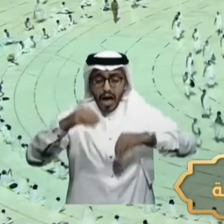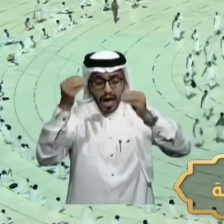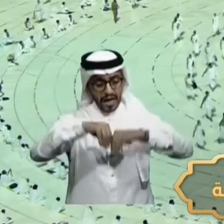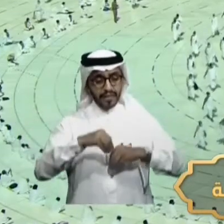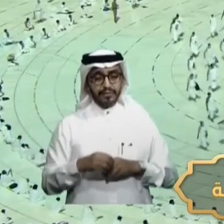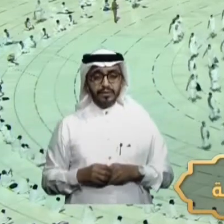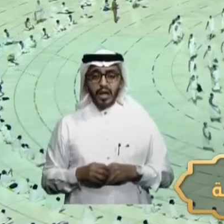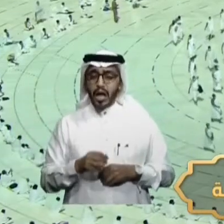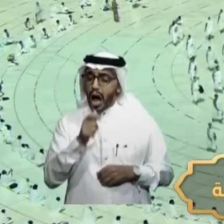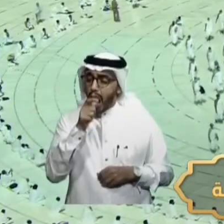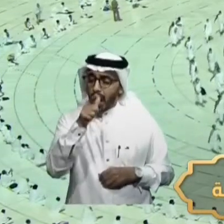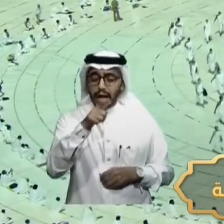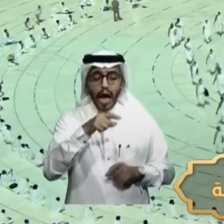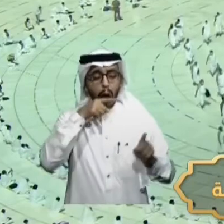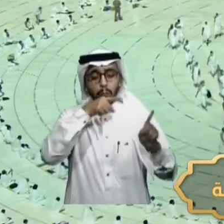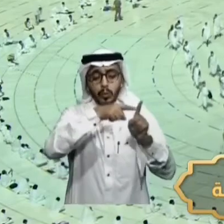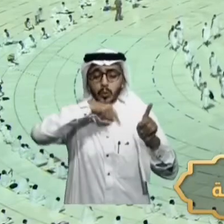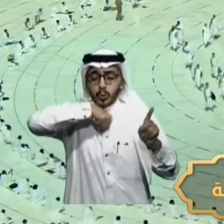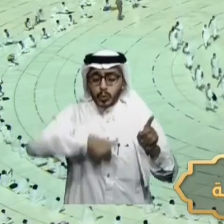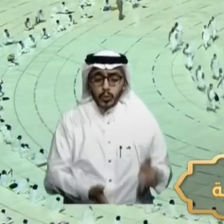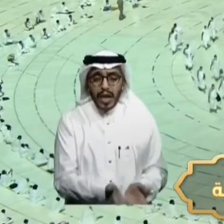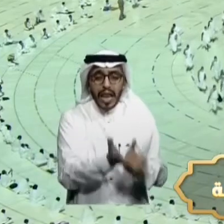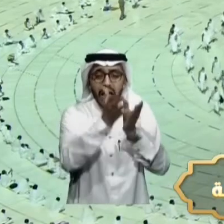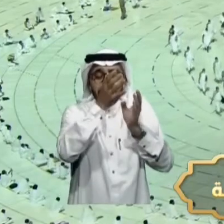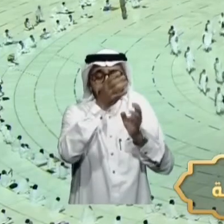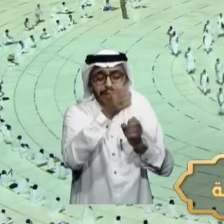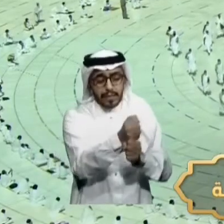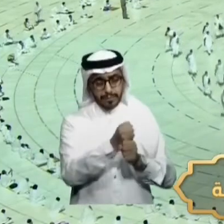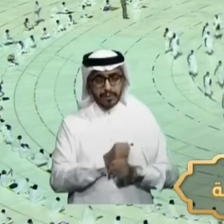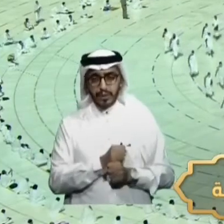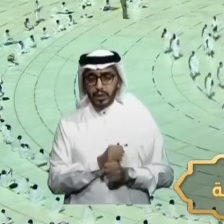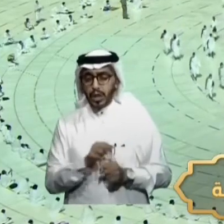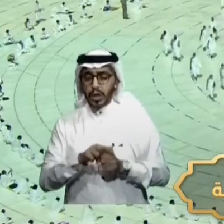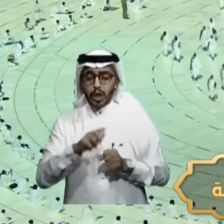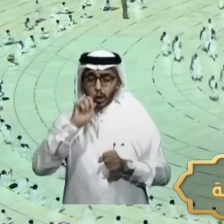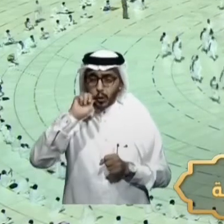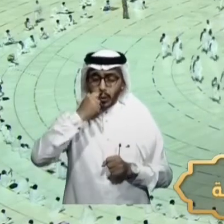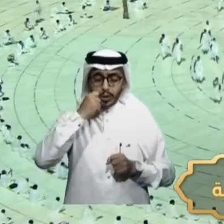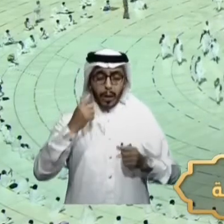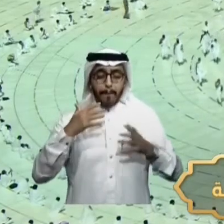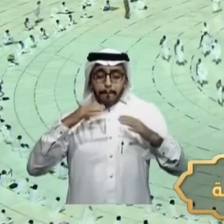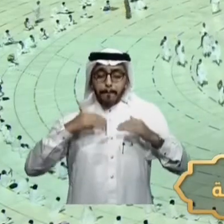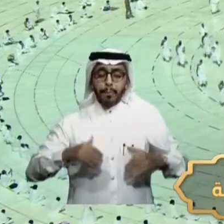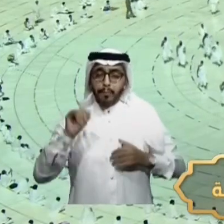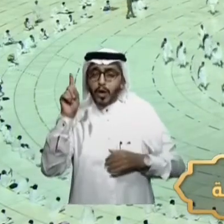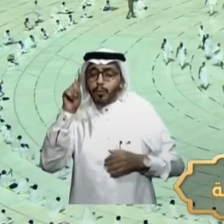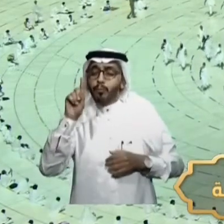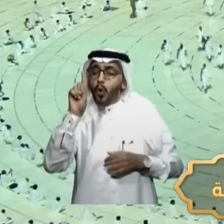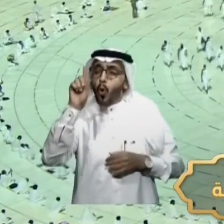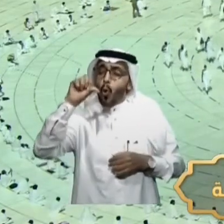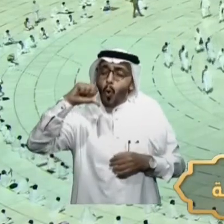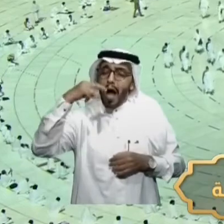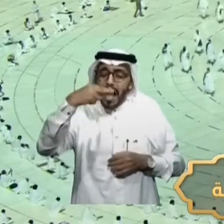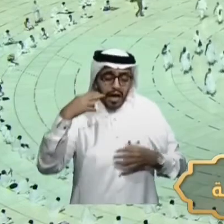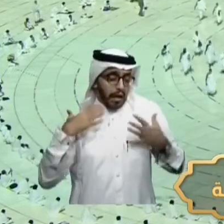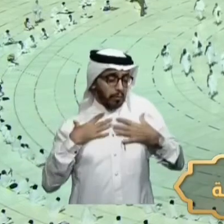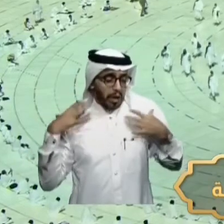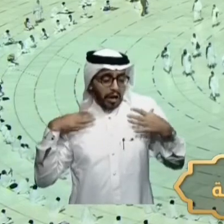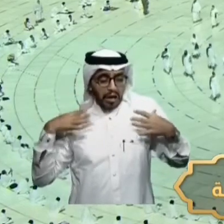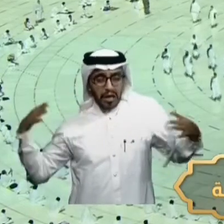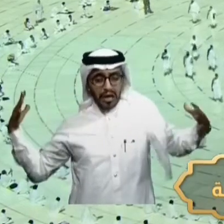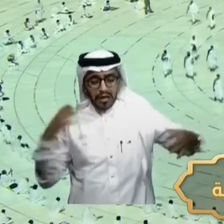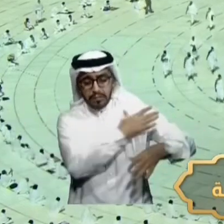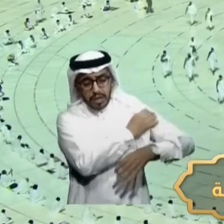الله عنه: كان رسول الله صلى الله عليه وسلم رجلا مربوعا بعيد ما بين